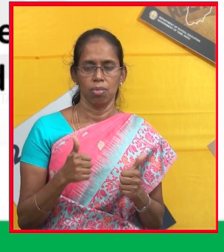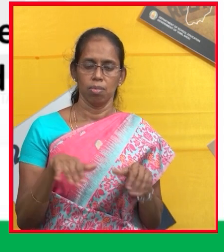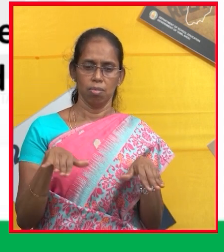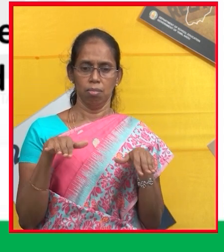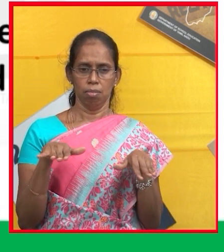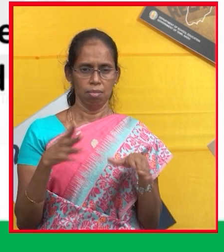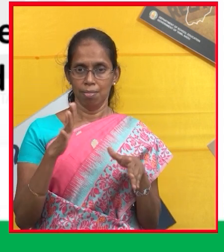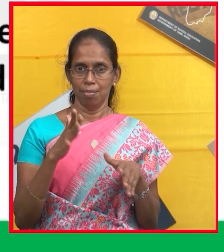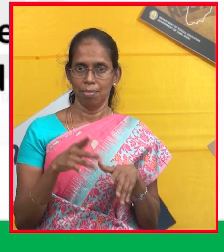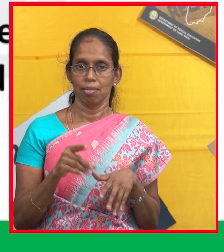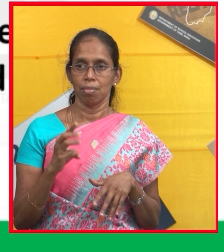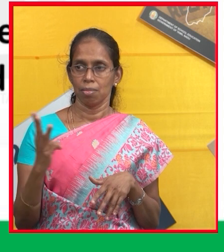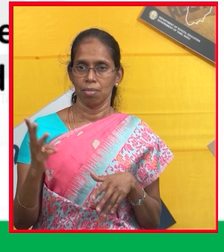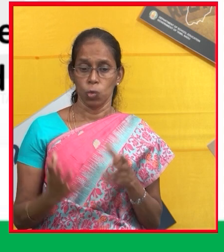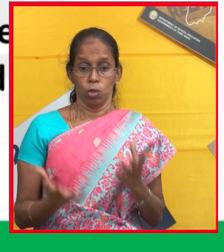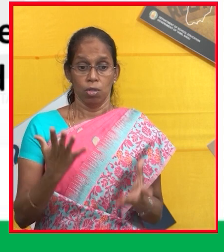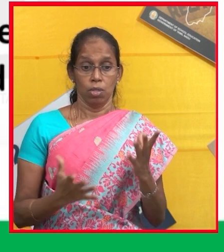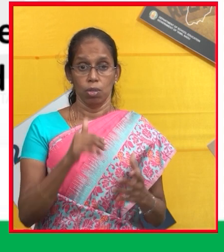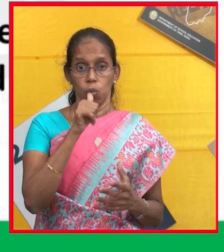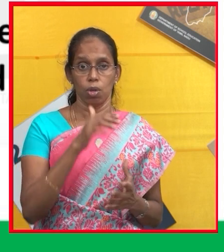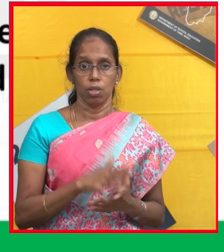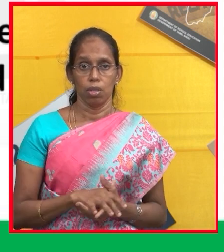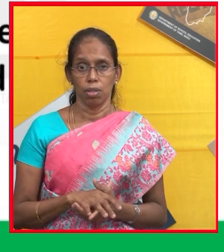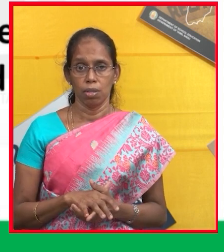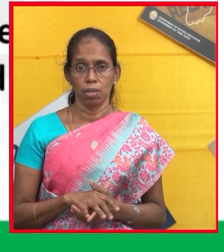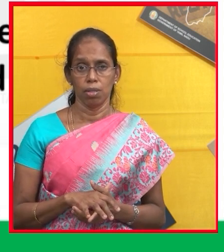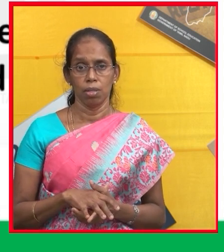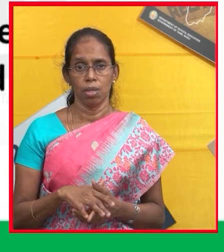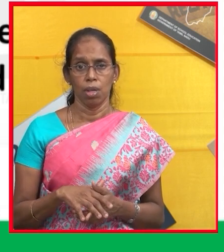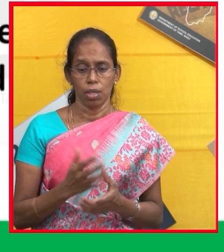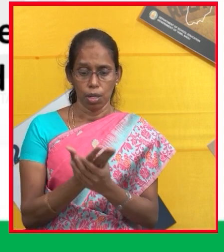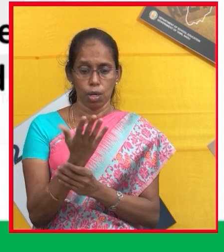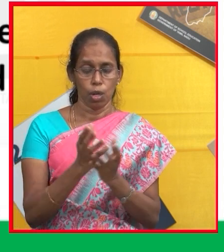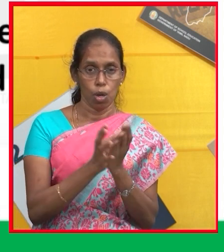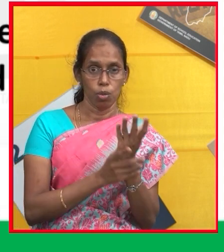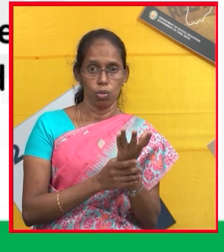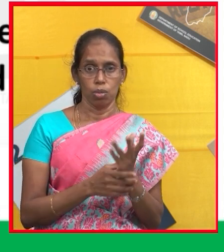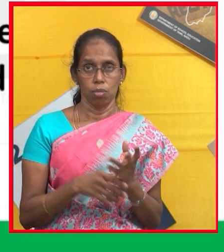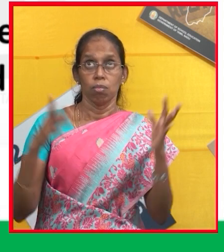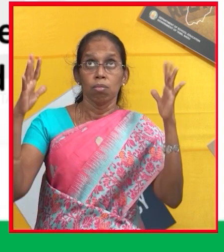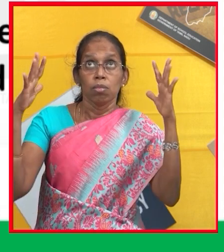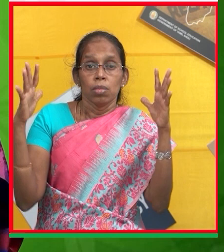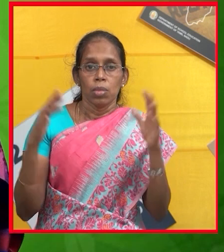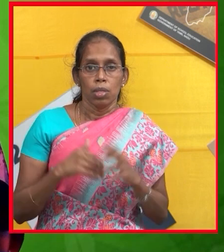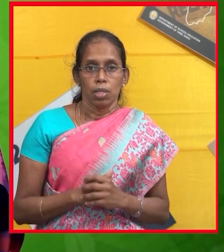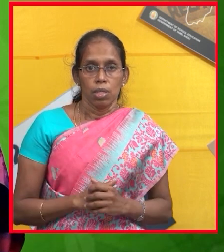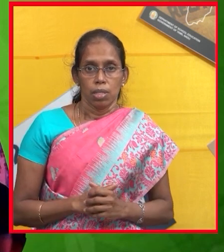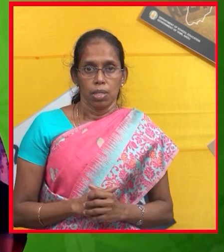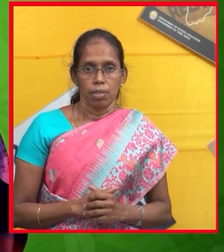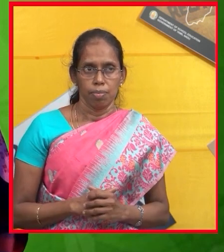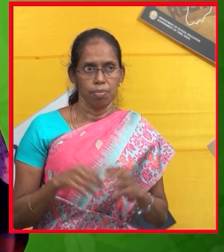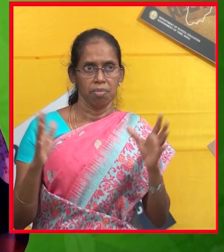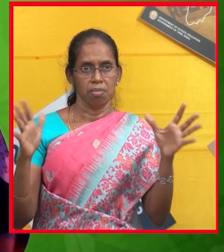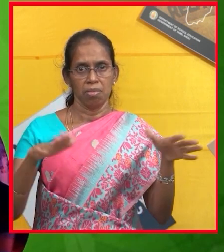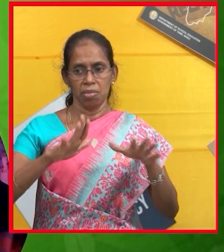rest. Somebody would heat the water, the other person would heat the gloves because it was raining also. இப்போ கடல்ங்கிறது